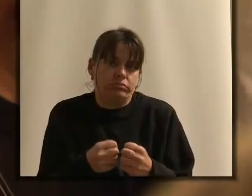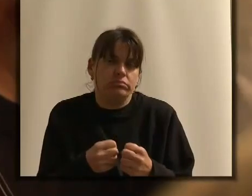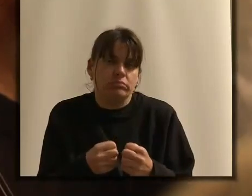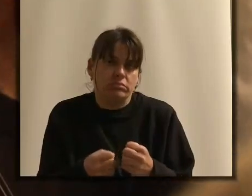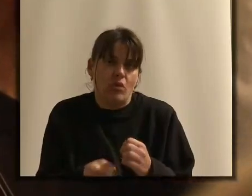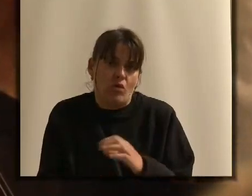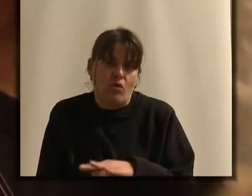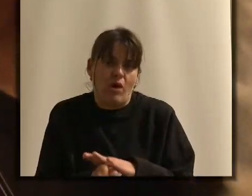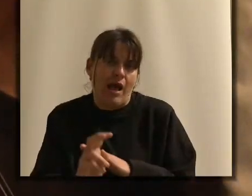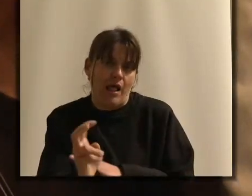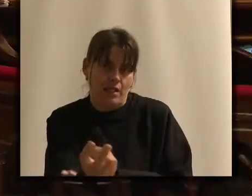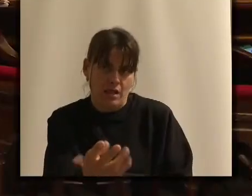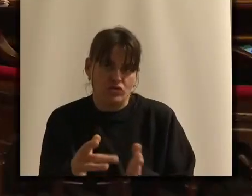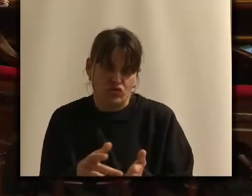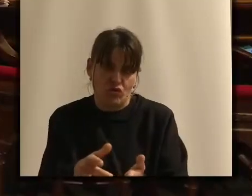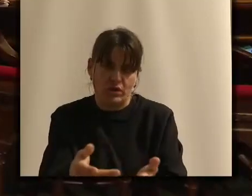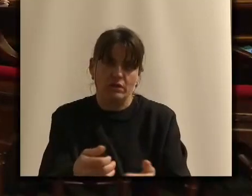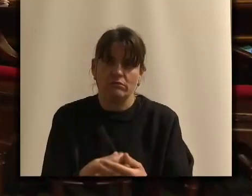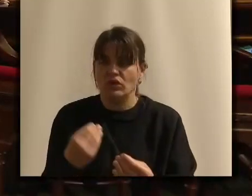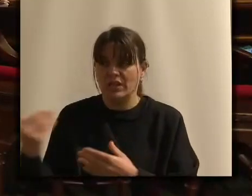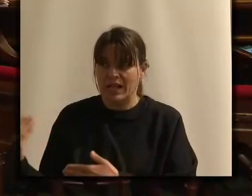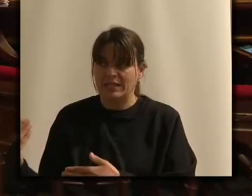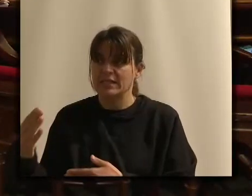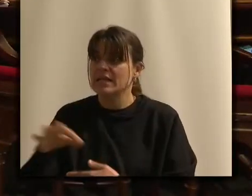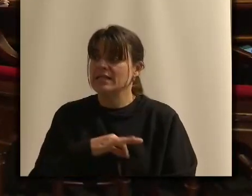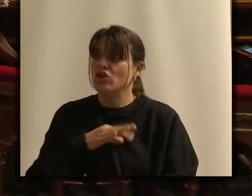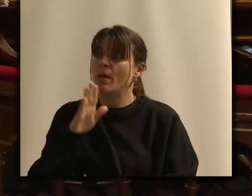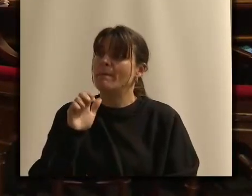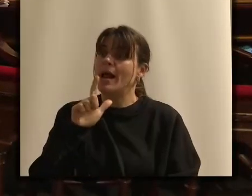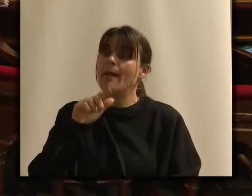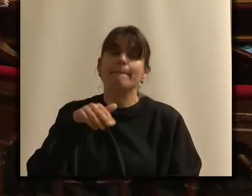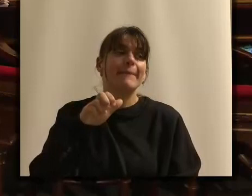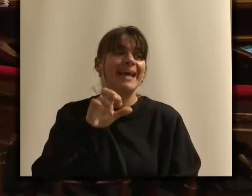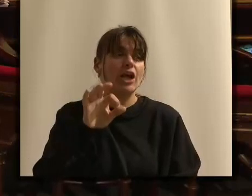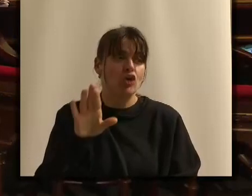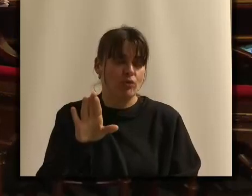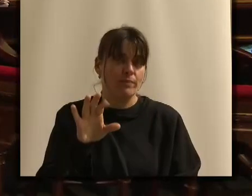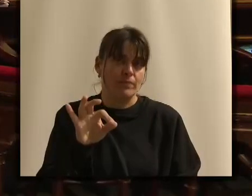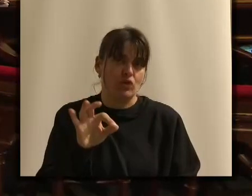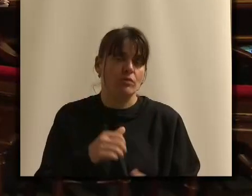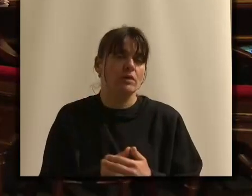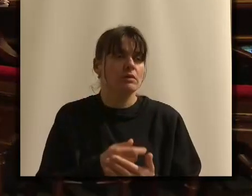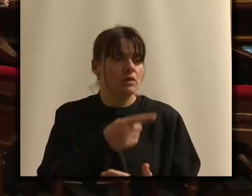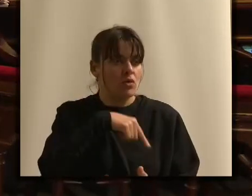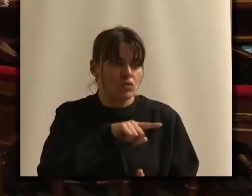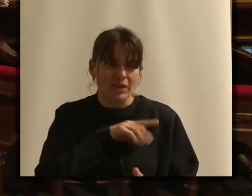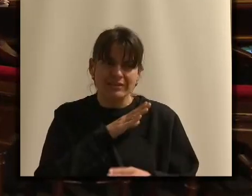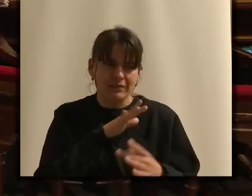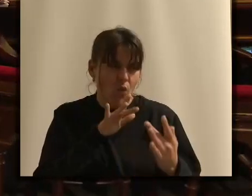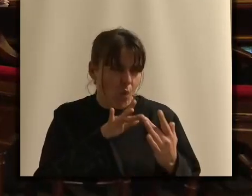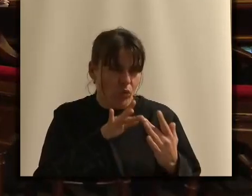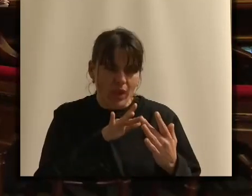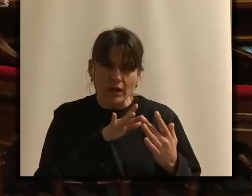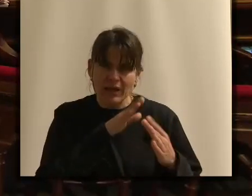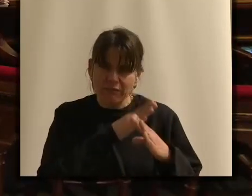Moltes gràcies. Moltes gràcies, senyora Palmera. Gràcies. Nosaltres estem en permanent contacte